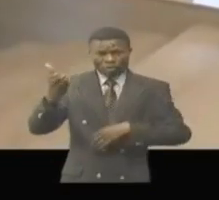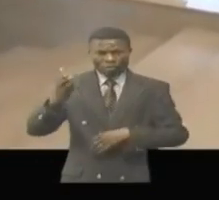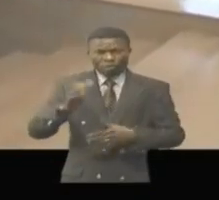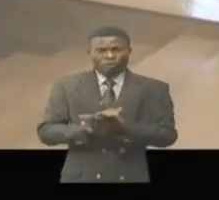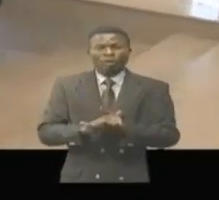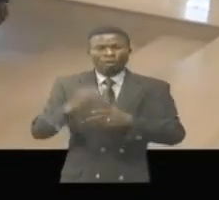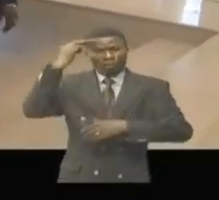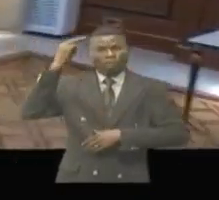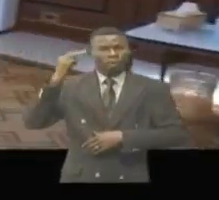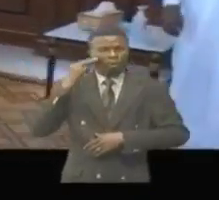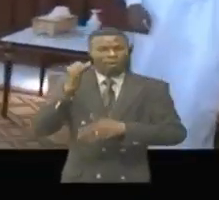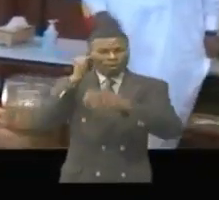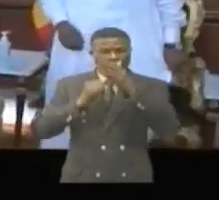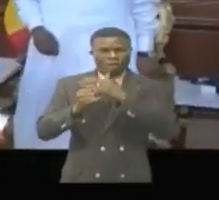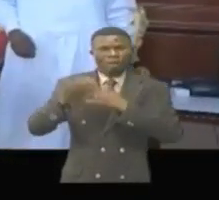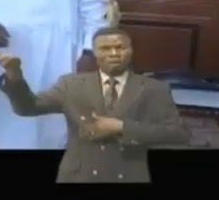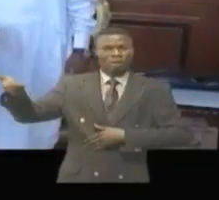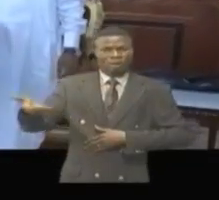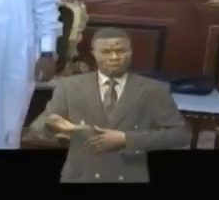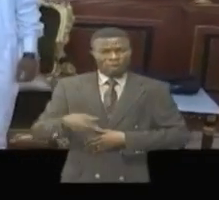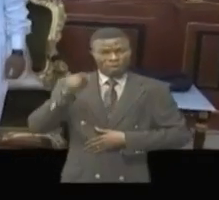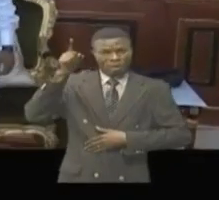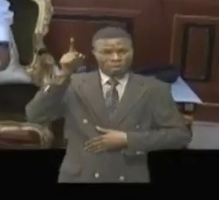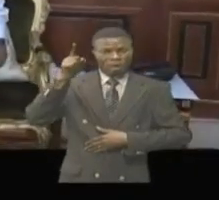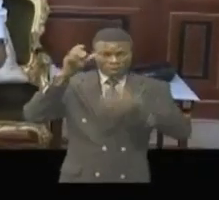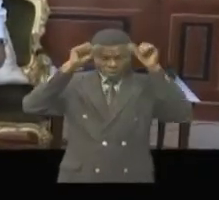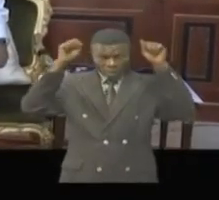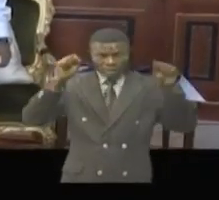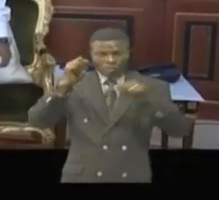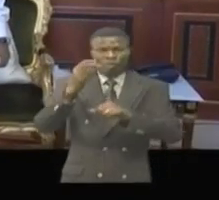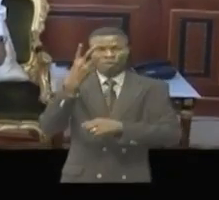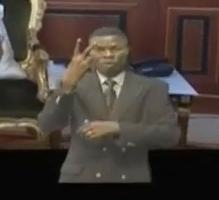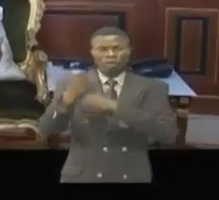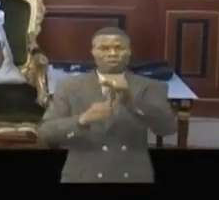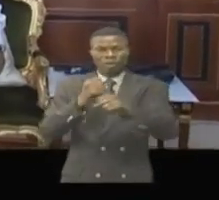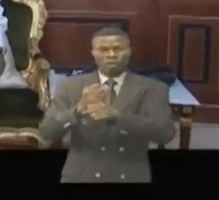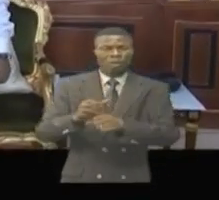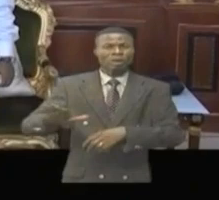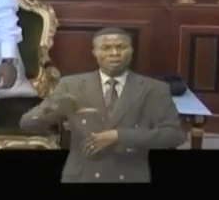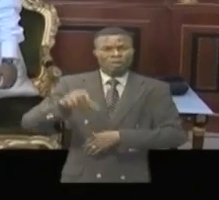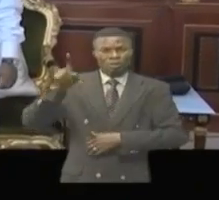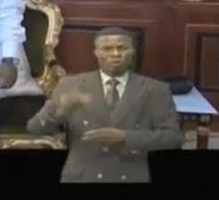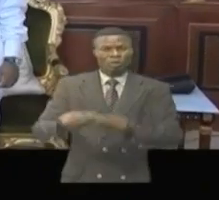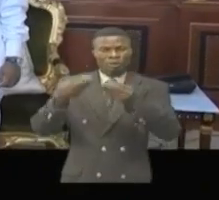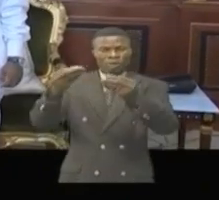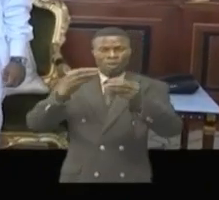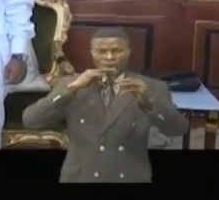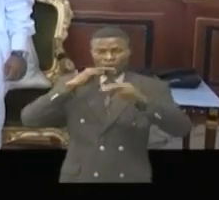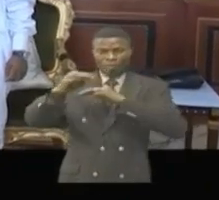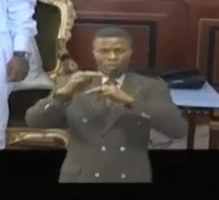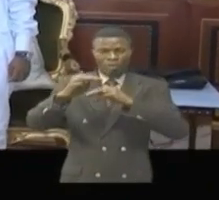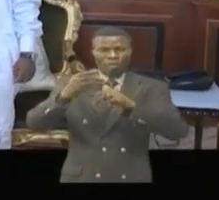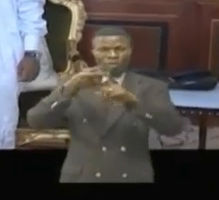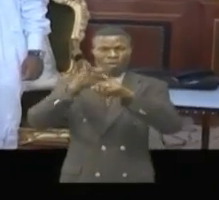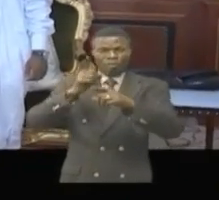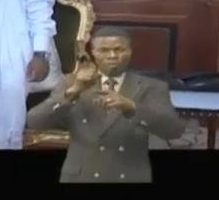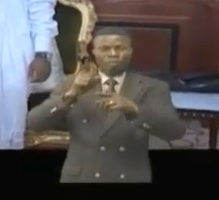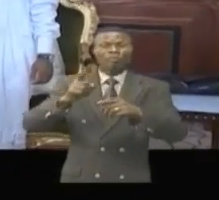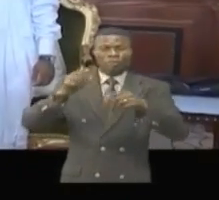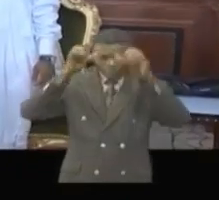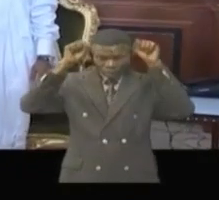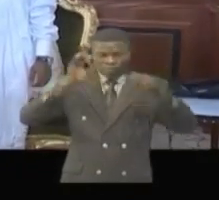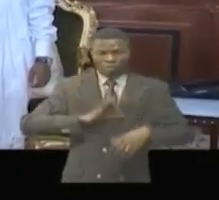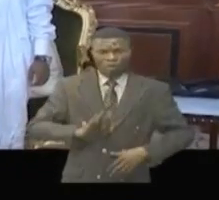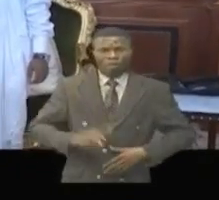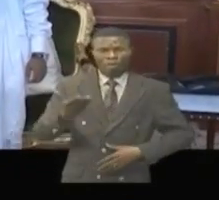chef de l'État a été reçu par le président de la transition du Tchad, à qui il a remis le message de son homologue congolais.